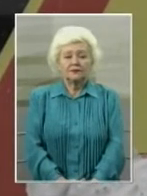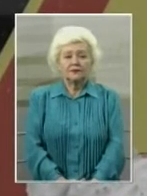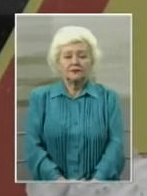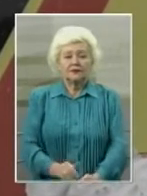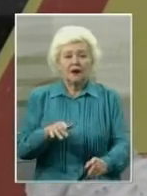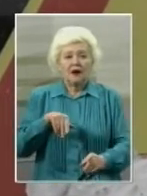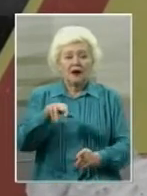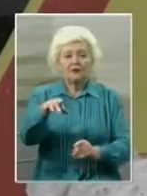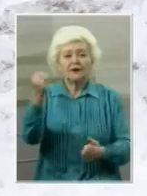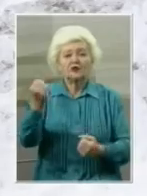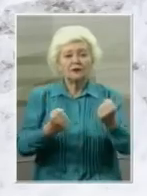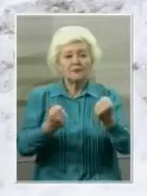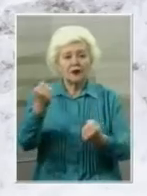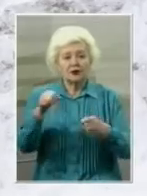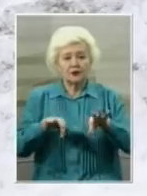Вийшли машини,